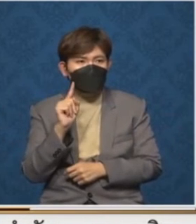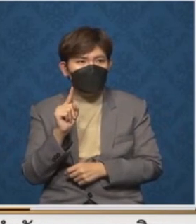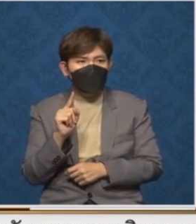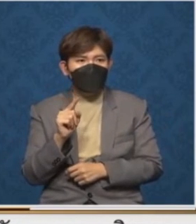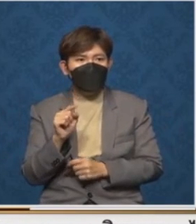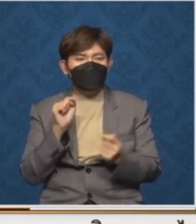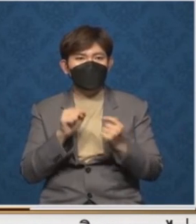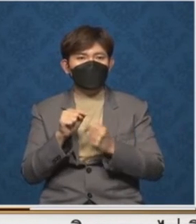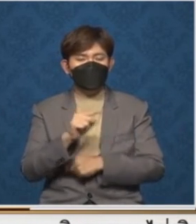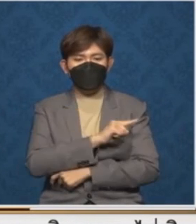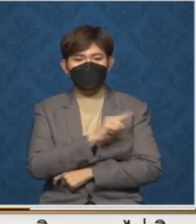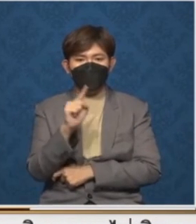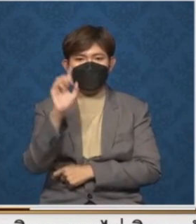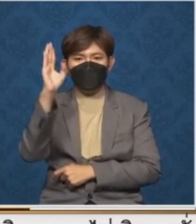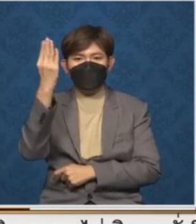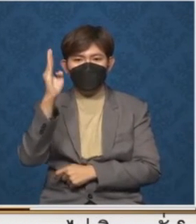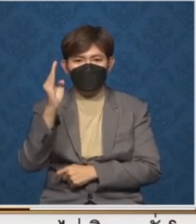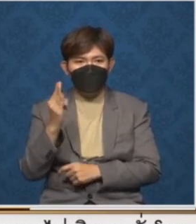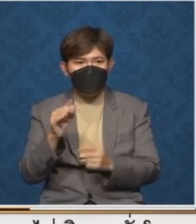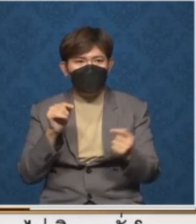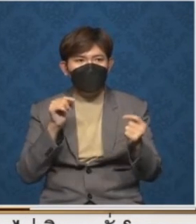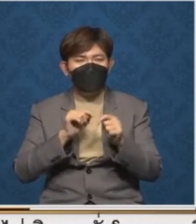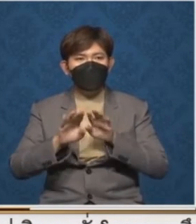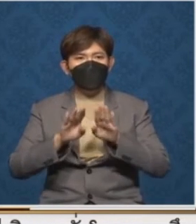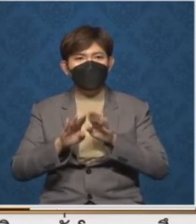กแค่โควิดลมเหลว ไปดแผนต่ไปครับ